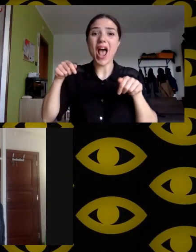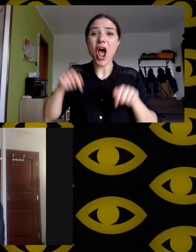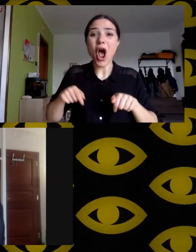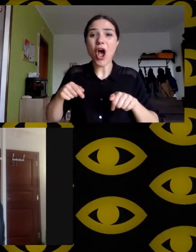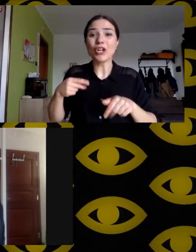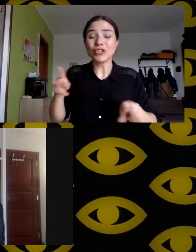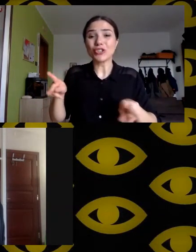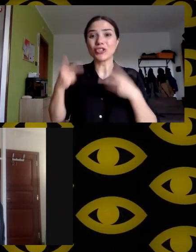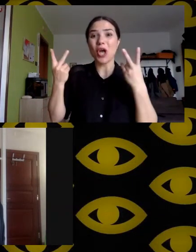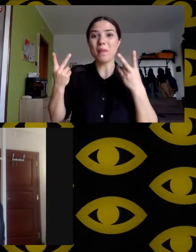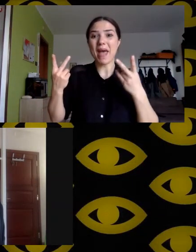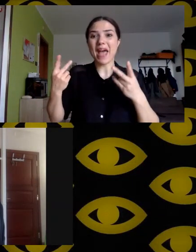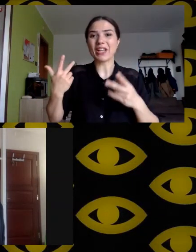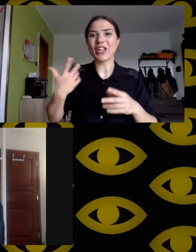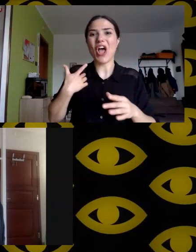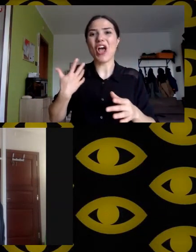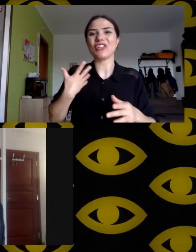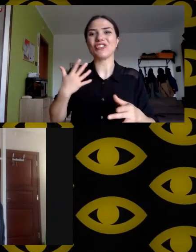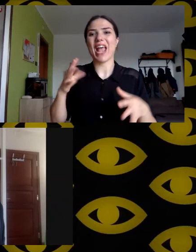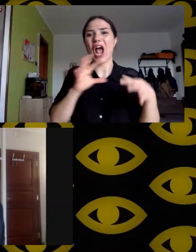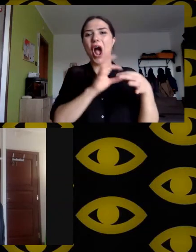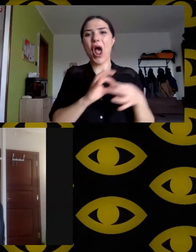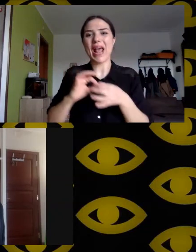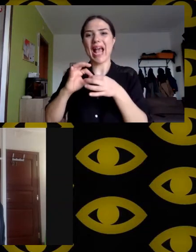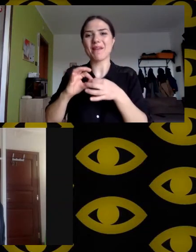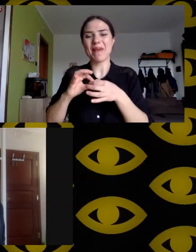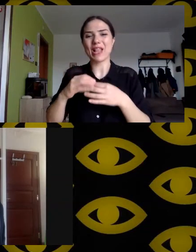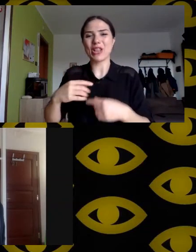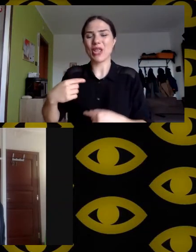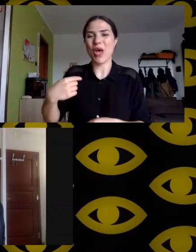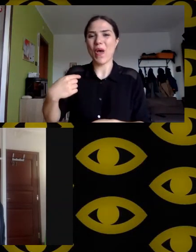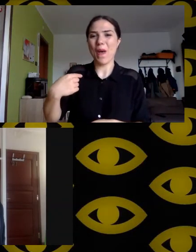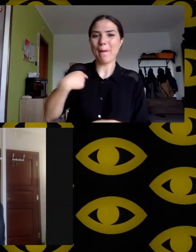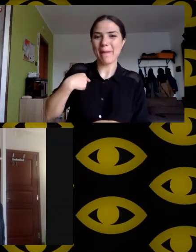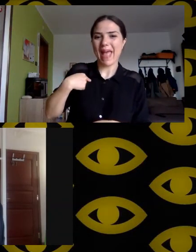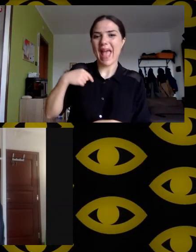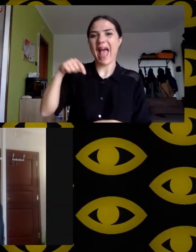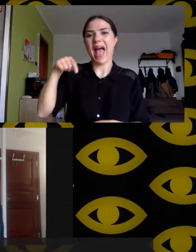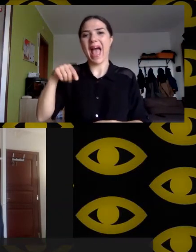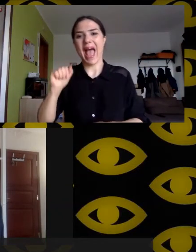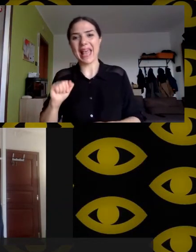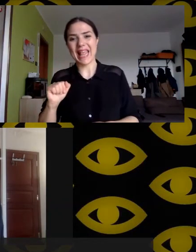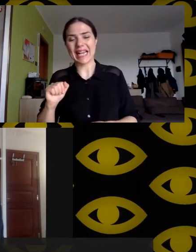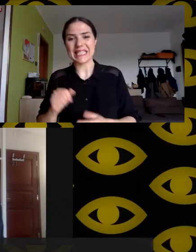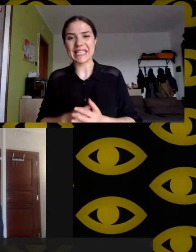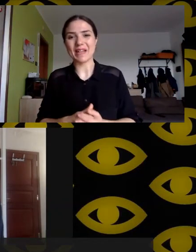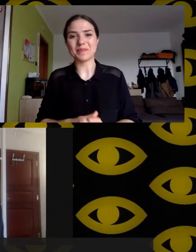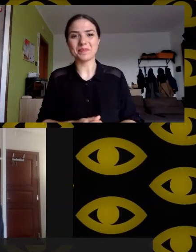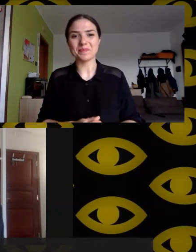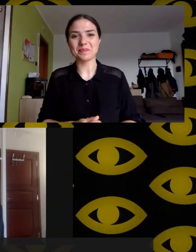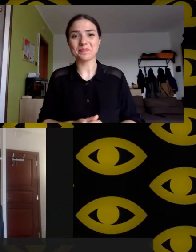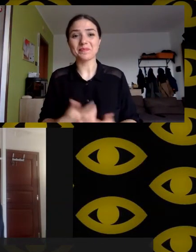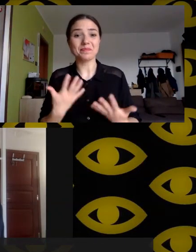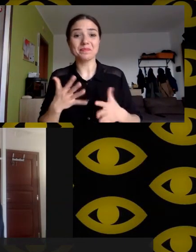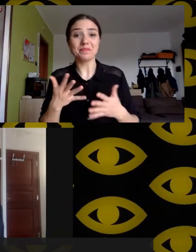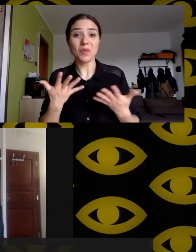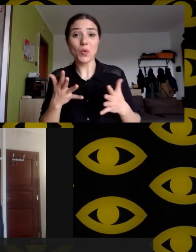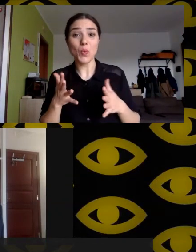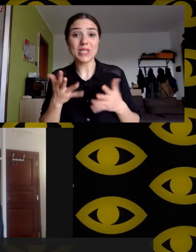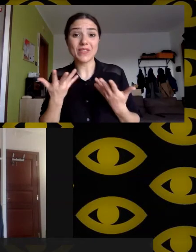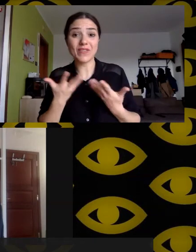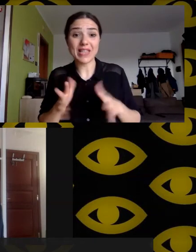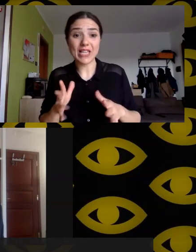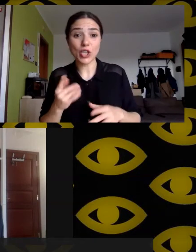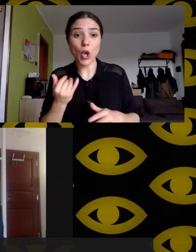questa connessione tra me, te e Annalisa. Siamo veramente arrivati al termine. Ultimo commento di Fatima,